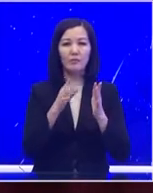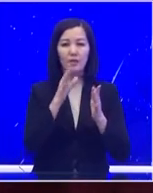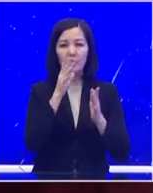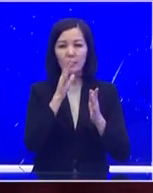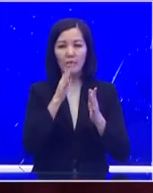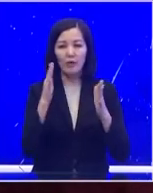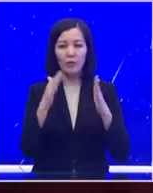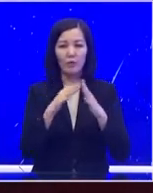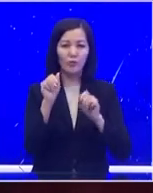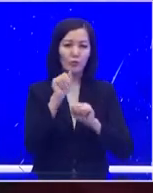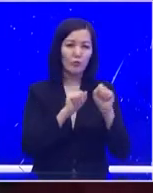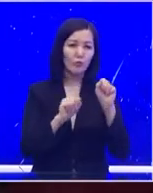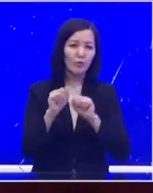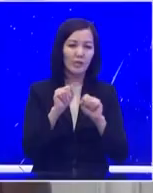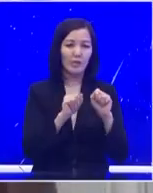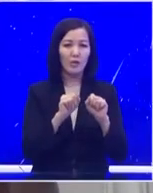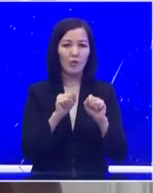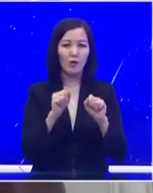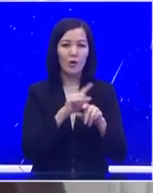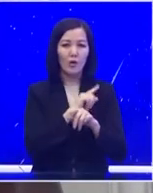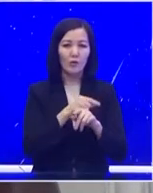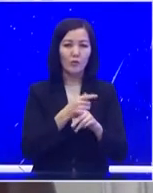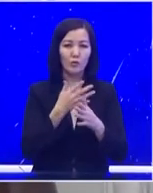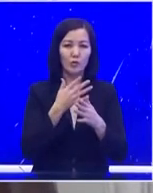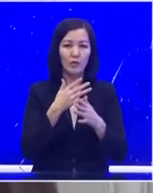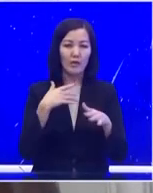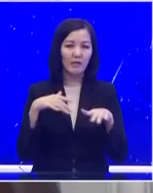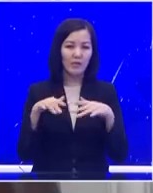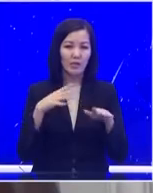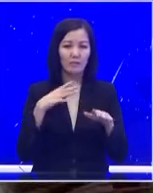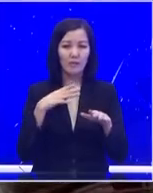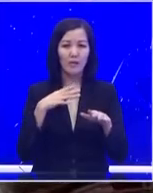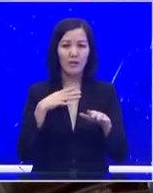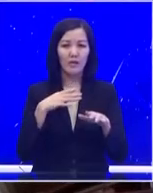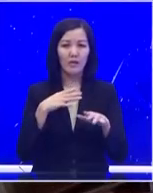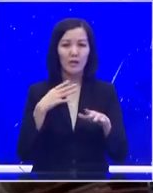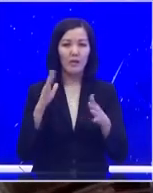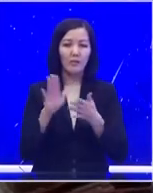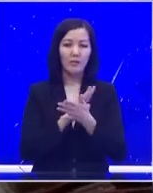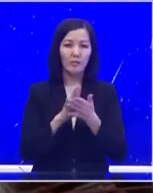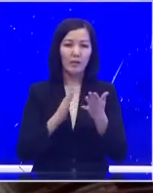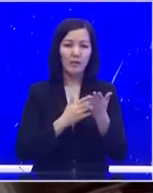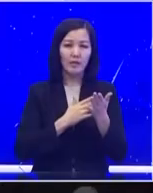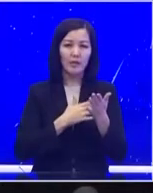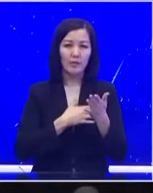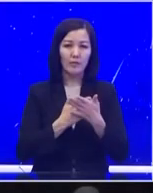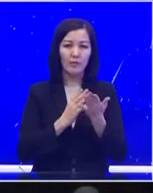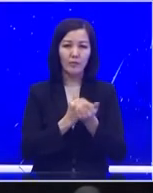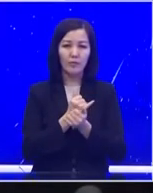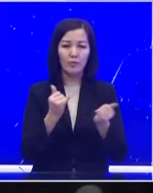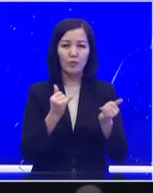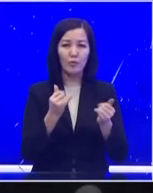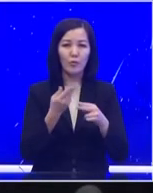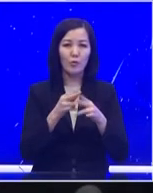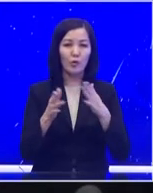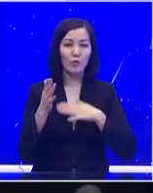кейуананың үй шаруасымен айналысуға қауқары да қалмаған. Сондықтан еріктілердің келгеніне еріксіз қуанышын жасырмады. 2 года назад у